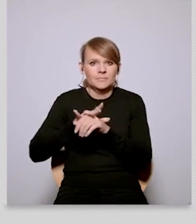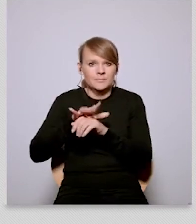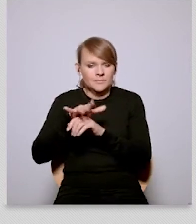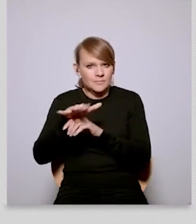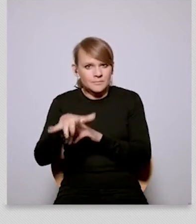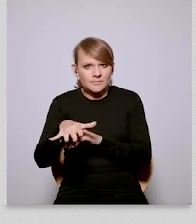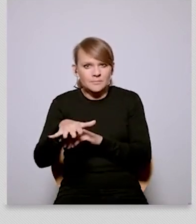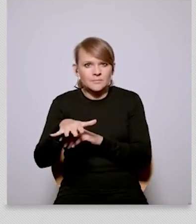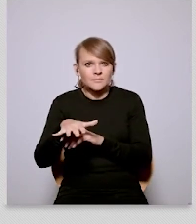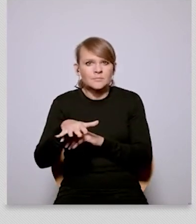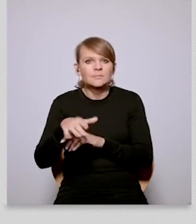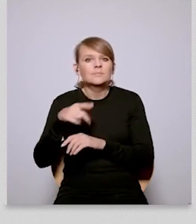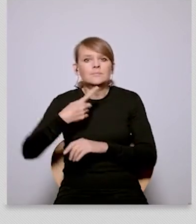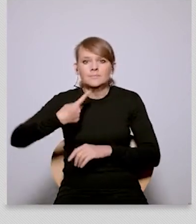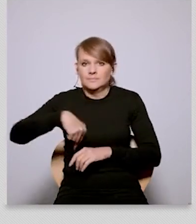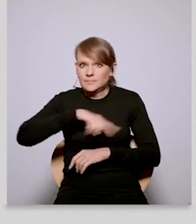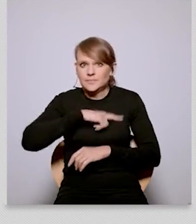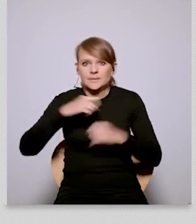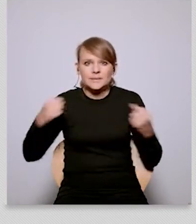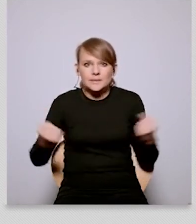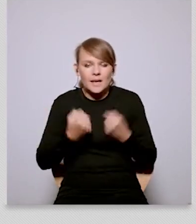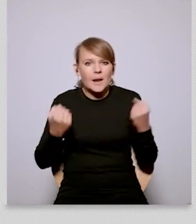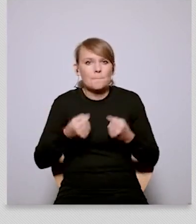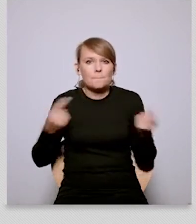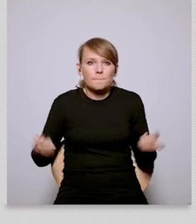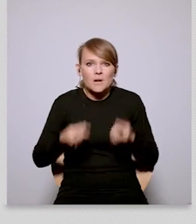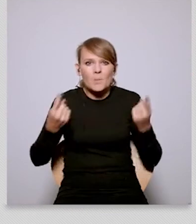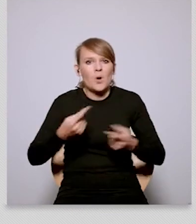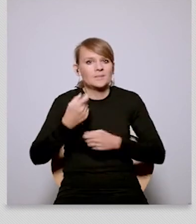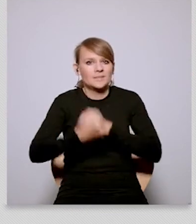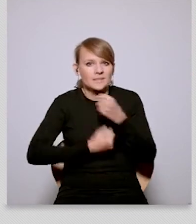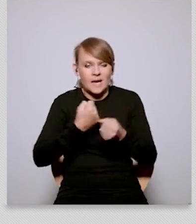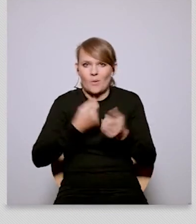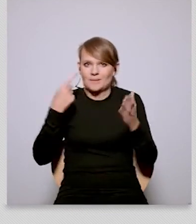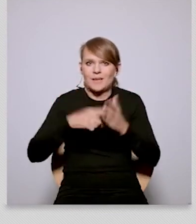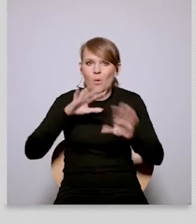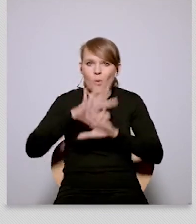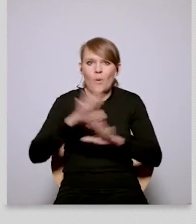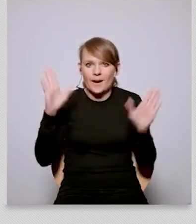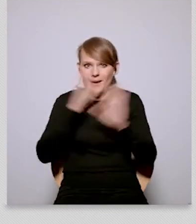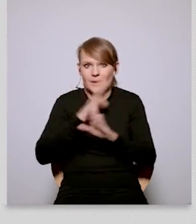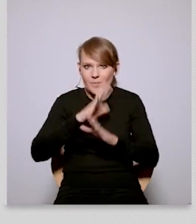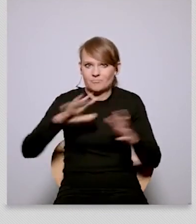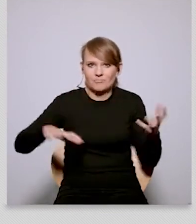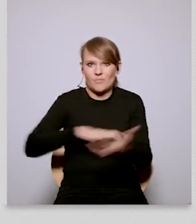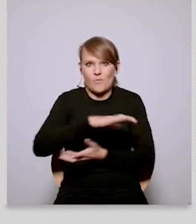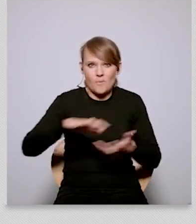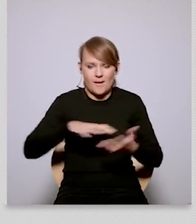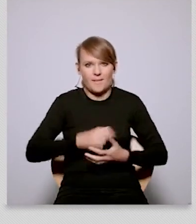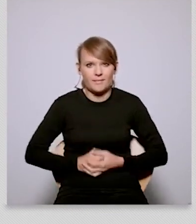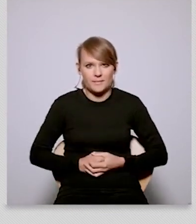na nasze starania w zakresie promowania działań na rzecz ochrony klimatu globalnie w skali globalnej